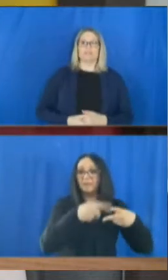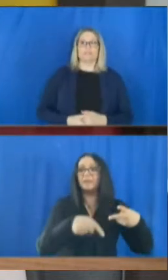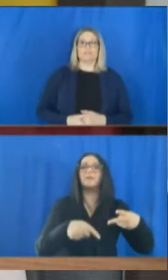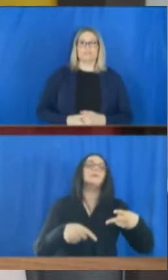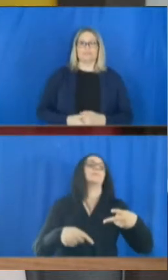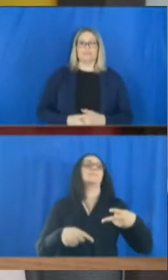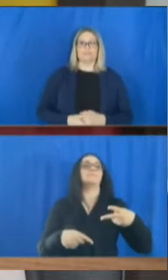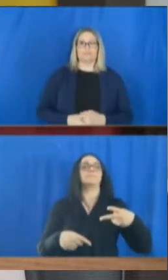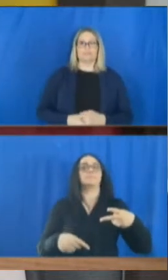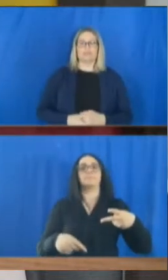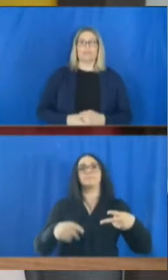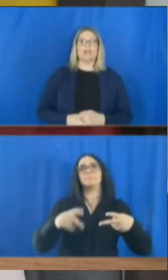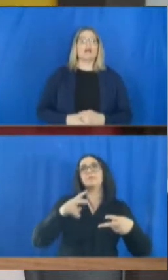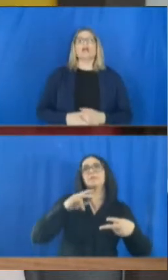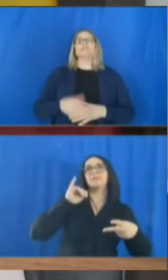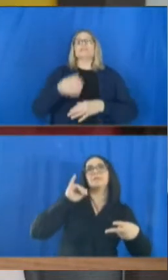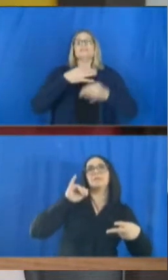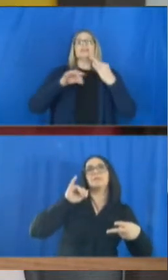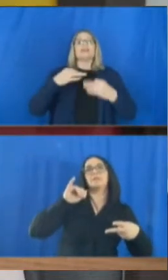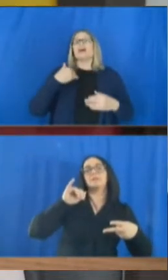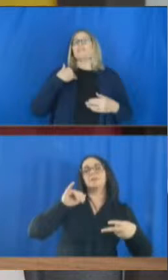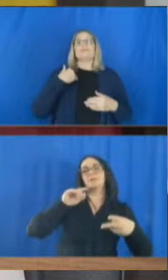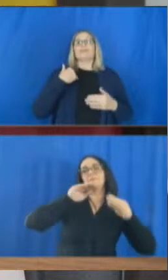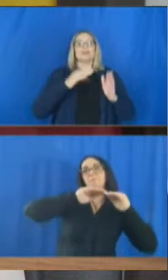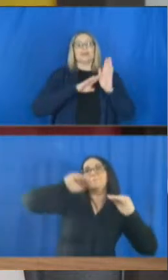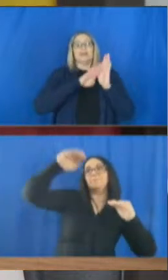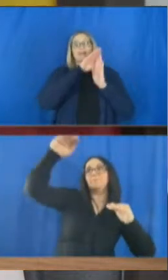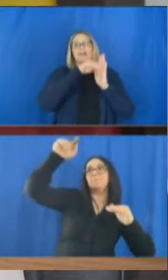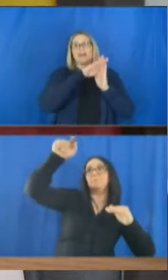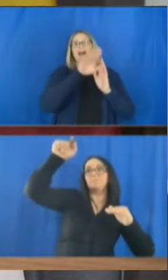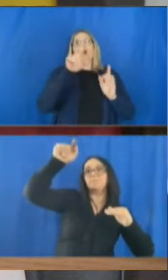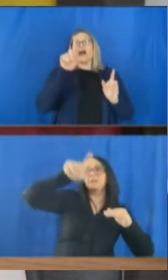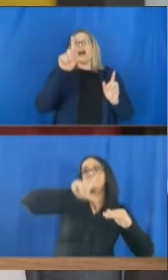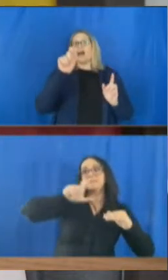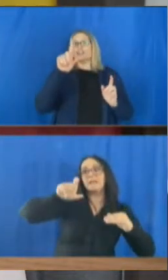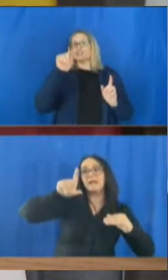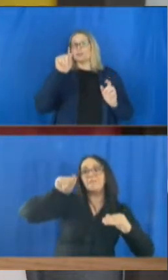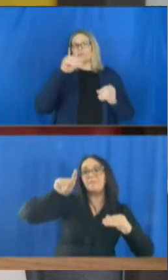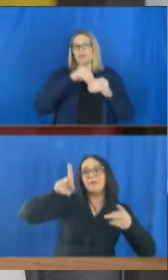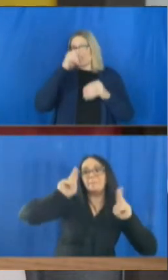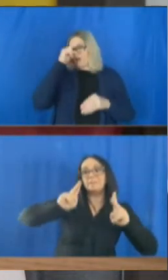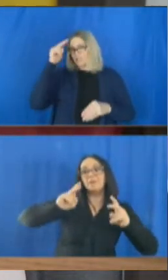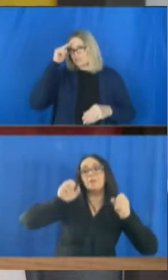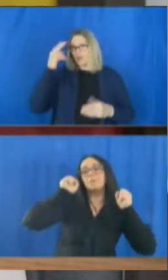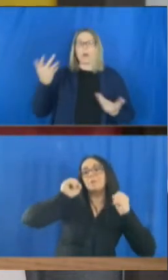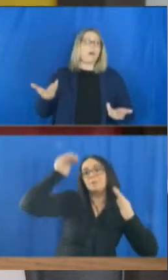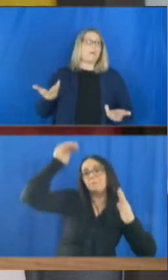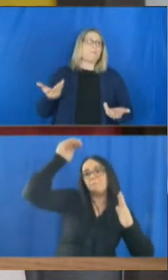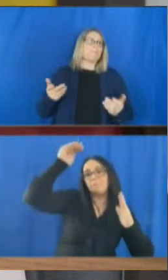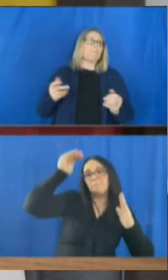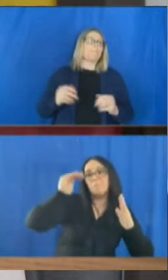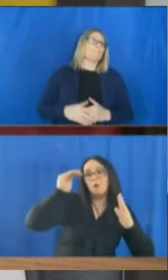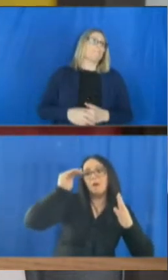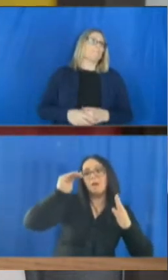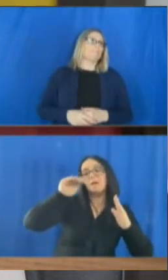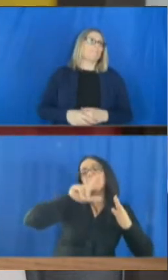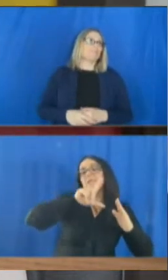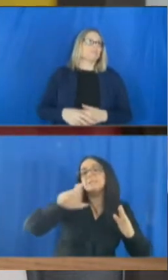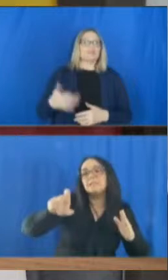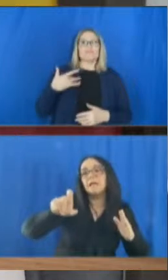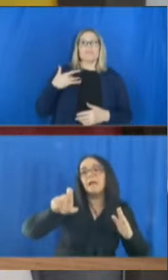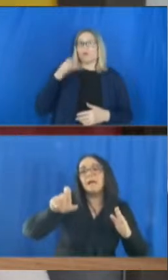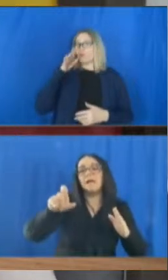deux avaient la confiance dans le système comme tel qui pourrait gérer un nombre de cas comme ça